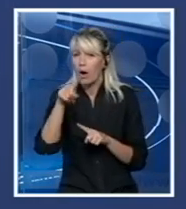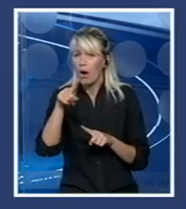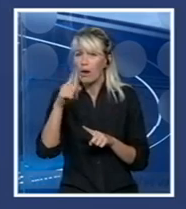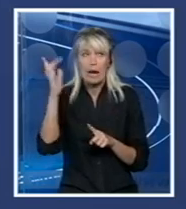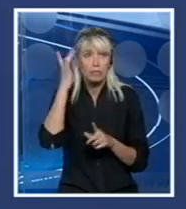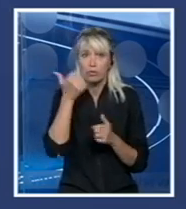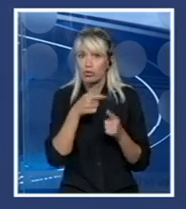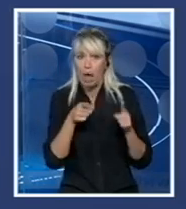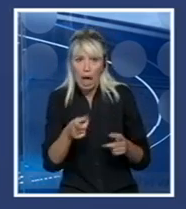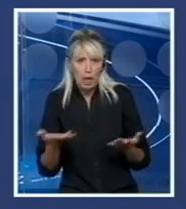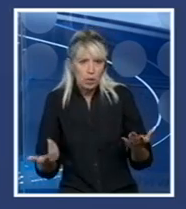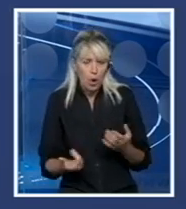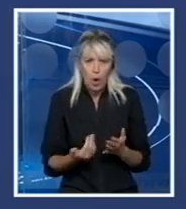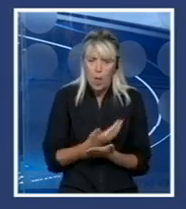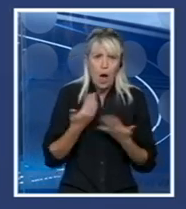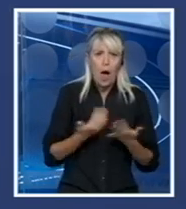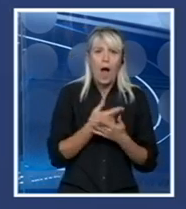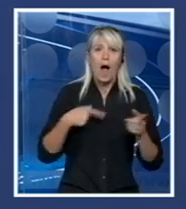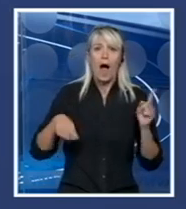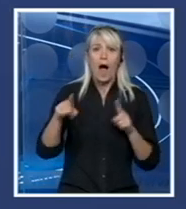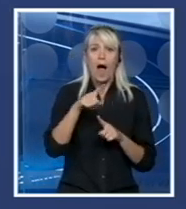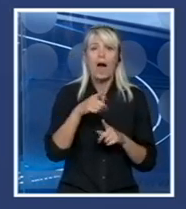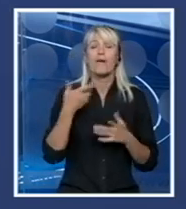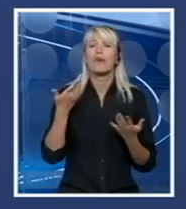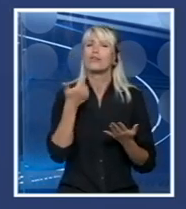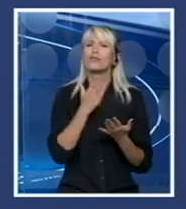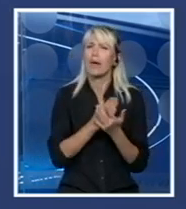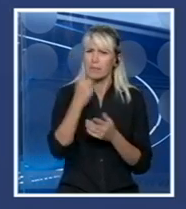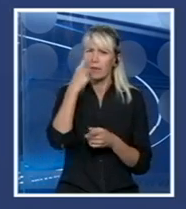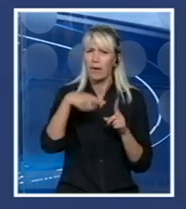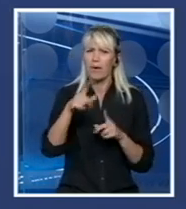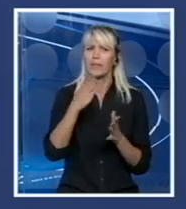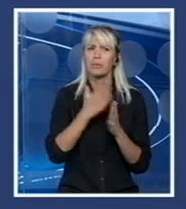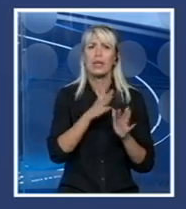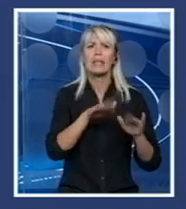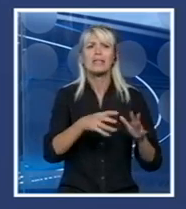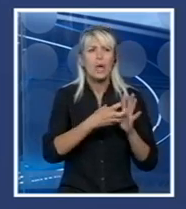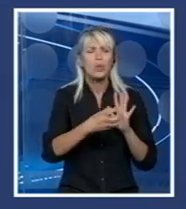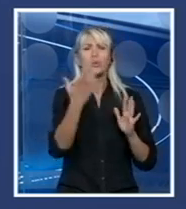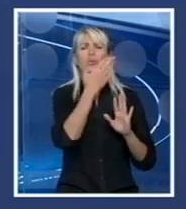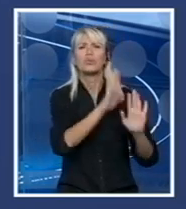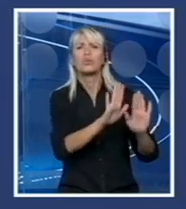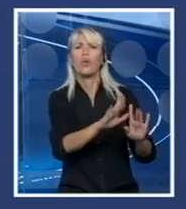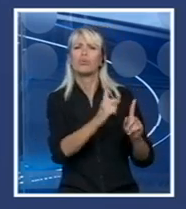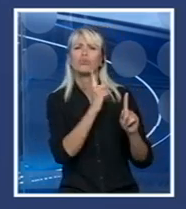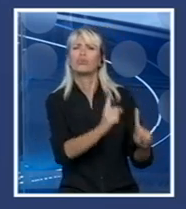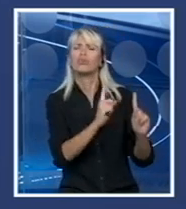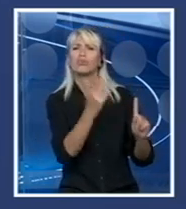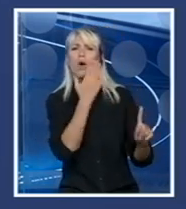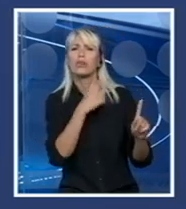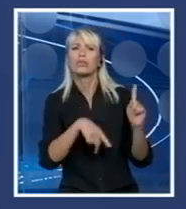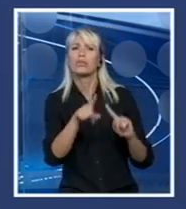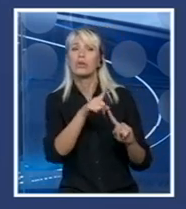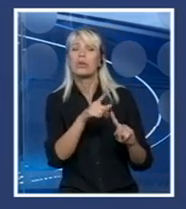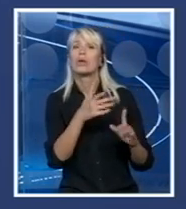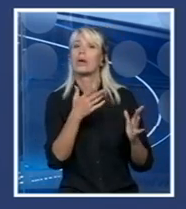neke stvari. Bilo je pokušaja da deca duže ostanu u školama. Takav je stav bio. I nas svih. Međutim, vjerojatno da bi se prevali da smo